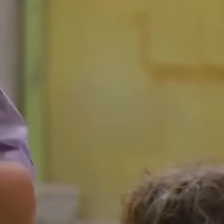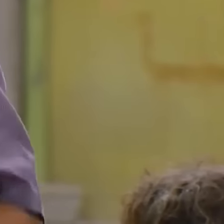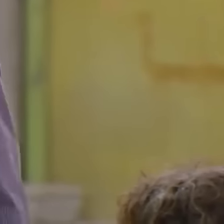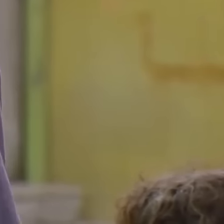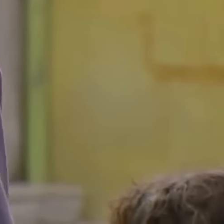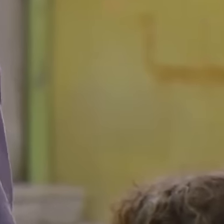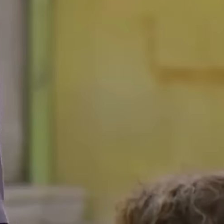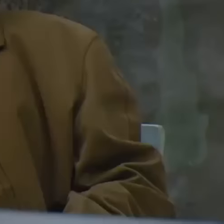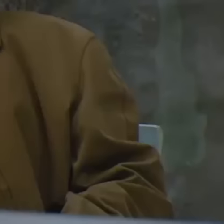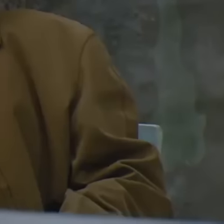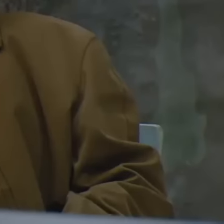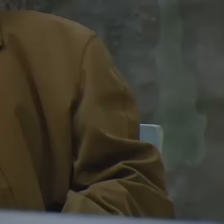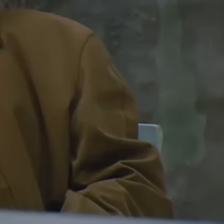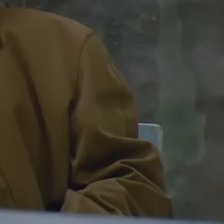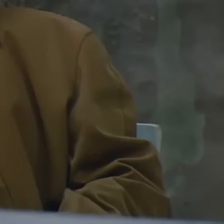karışmış topluca bir adam.